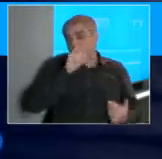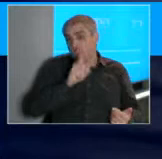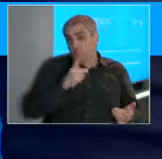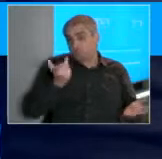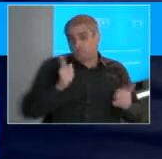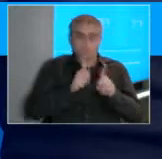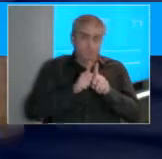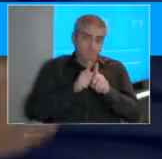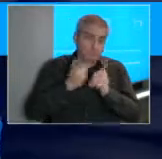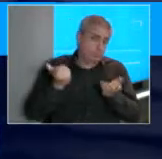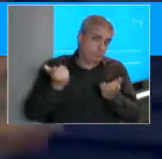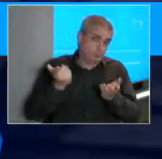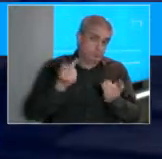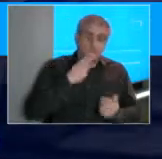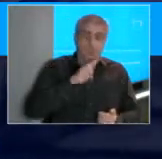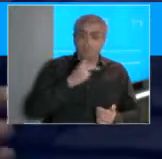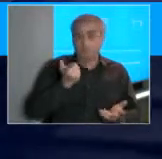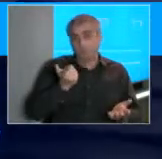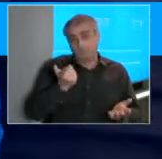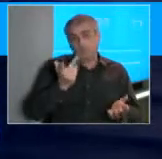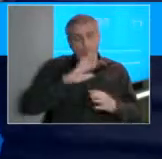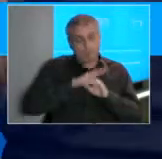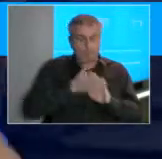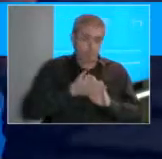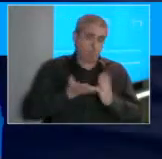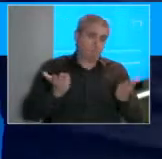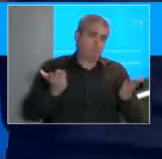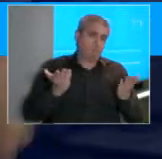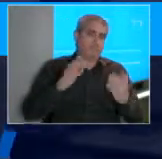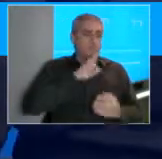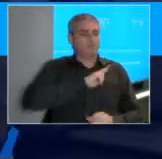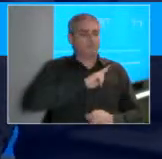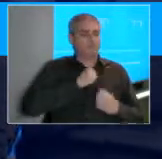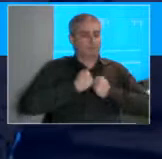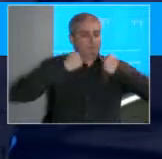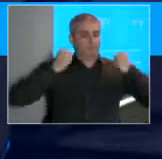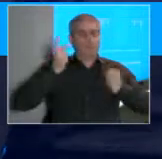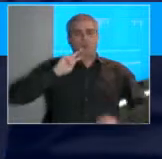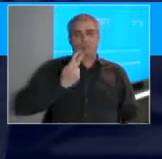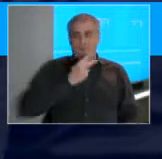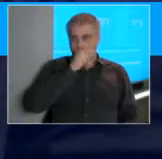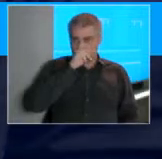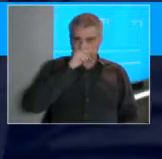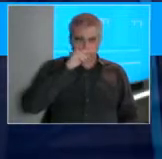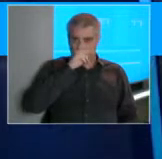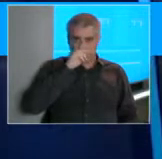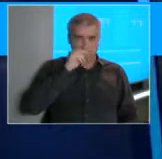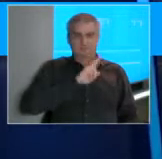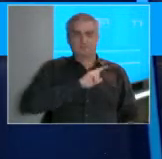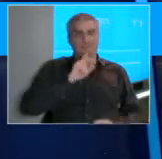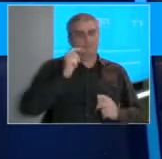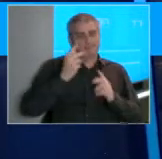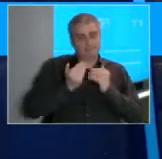להיות שכמו שהם מבטיחים וזה, הכל יהיה לטוב. בריטניה תהיה great again, כמו שאתה אומר. עכשיו, בריטניה תמיד הייתה קצת